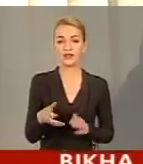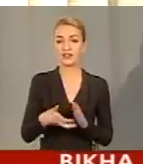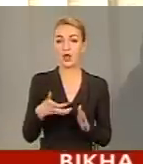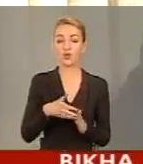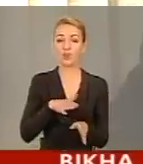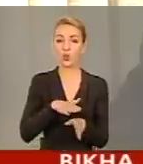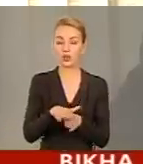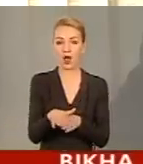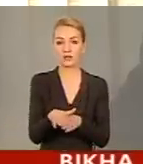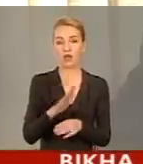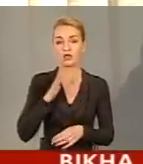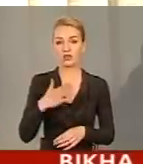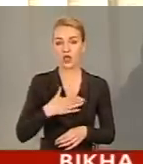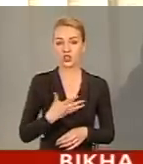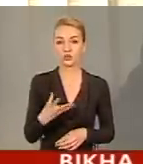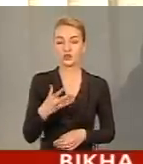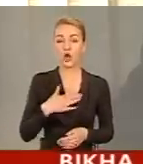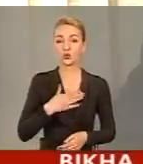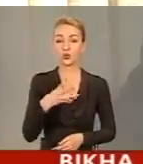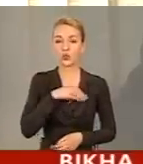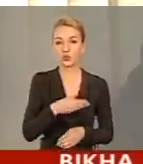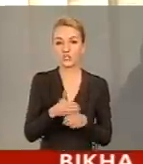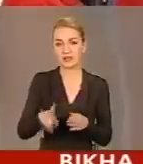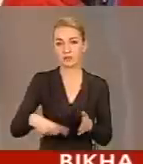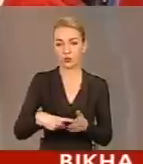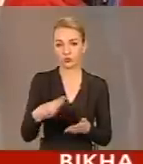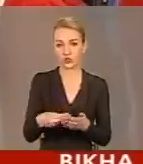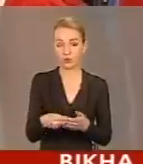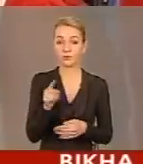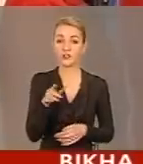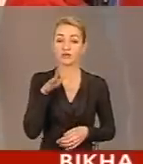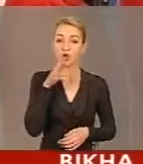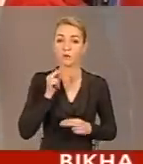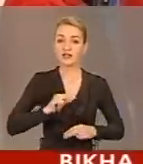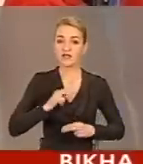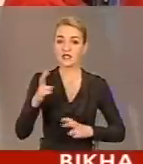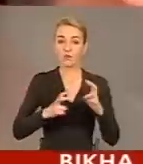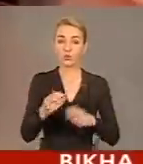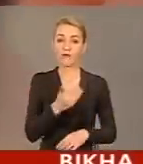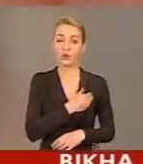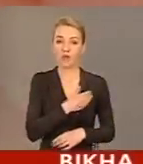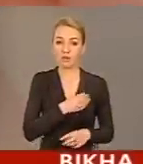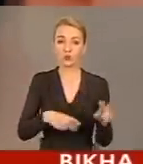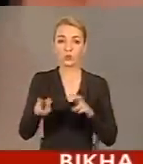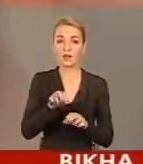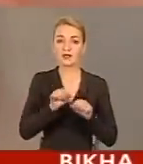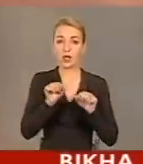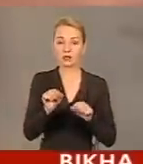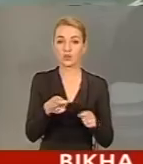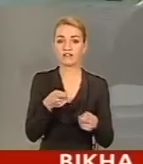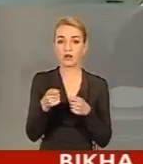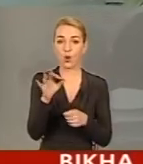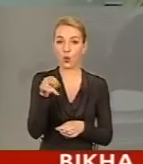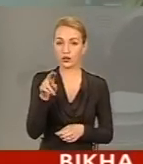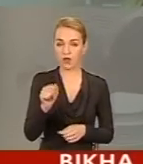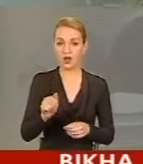недовиконання наших дохідної частини міського бюджету. Тим часом працівники заводу мають намір шукати захисту керівника ОДА.